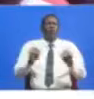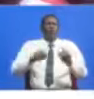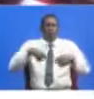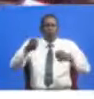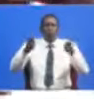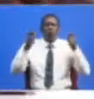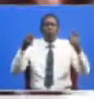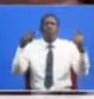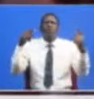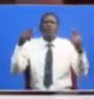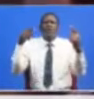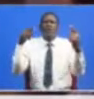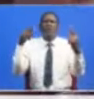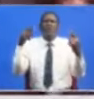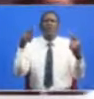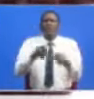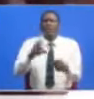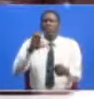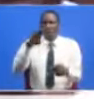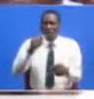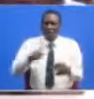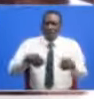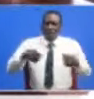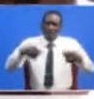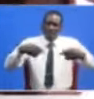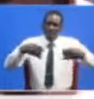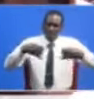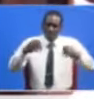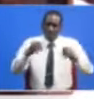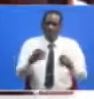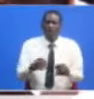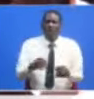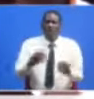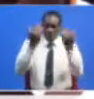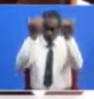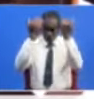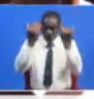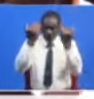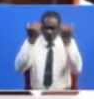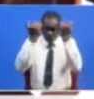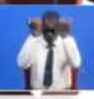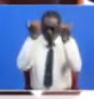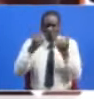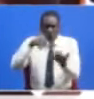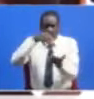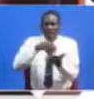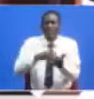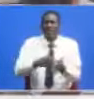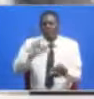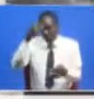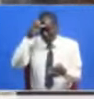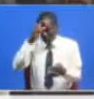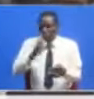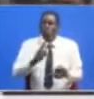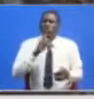uamuzi wa mahakama kulingana na kesi ya CBA ambapo serikali ilishurutishwa kutekeleza. Serikali